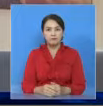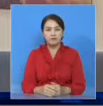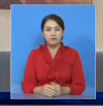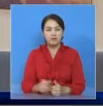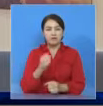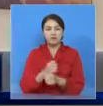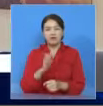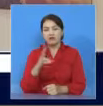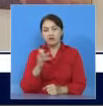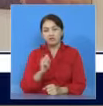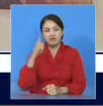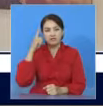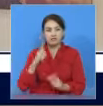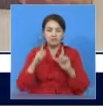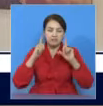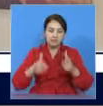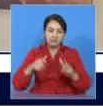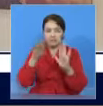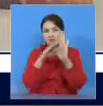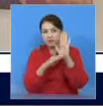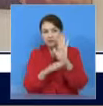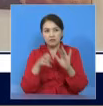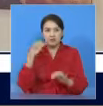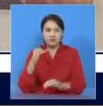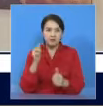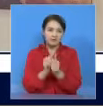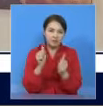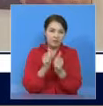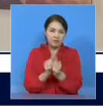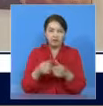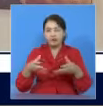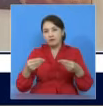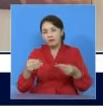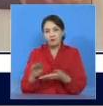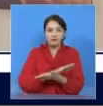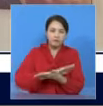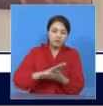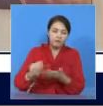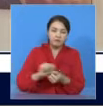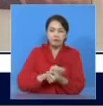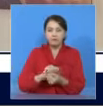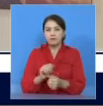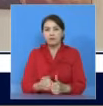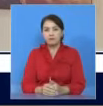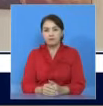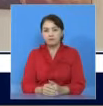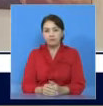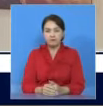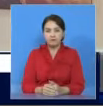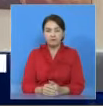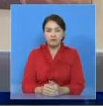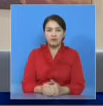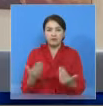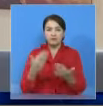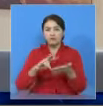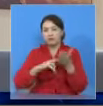Проводится кварцевание согласно графика и постоянно проводится влажная уборка и очищающими средствами. То есть в